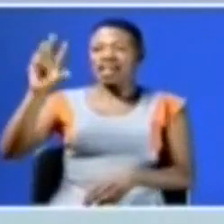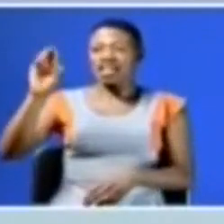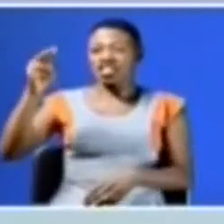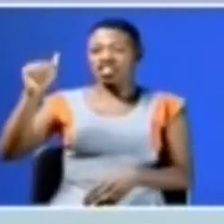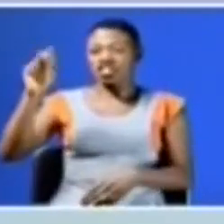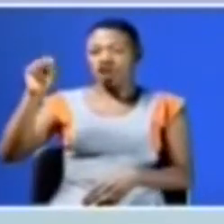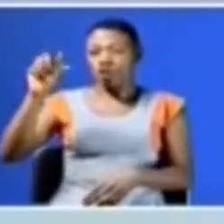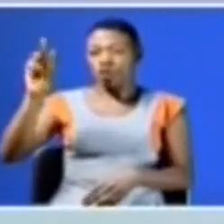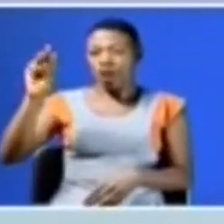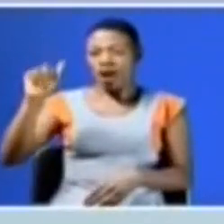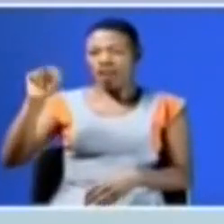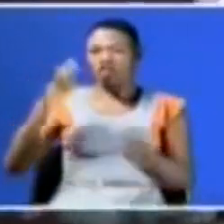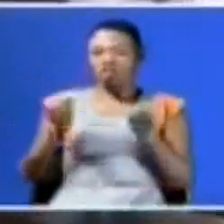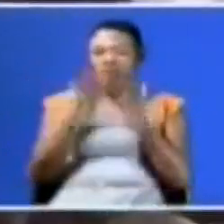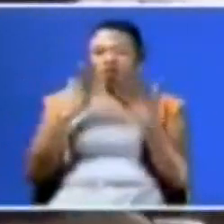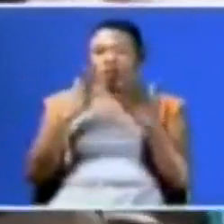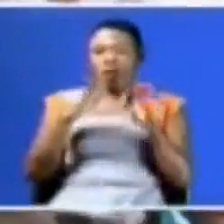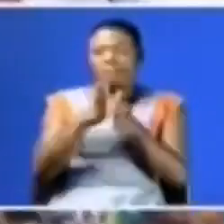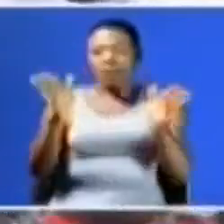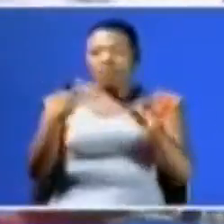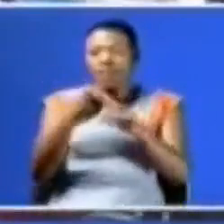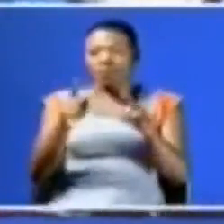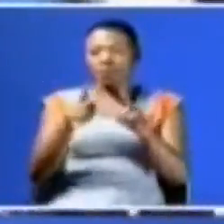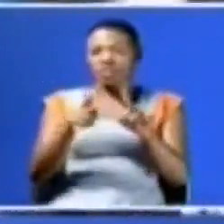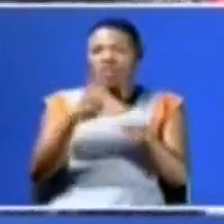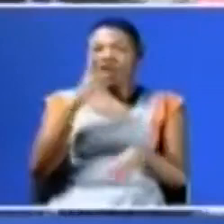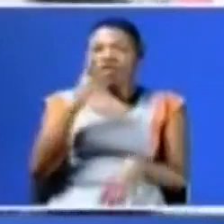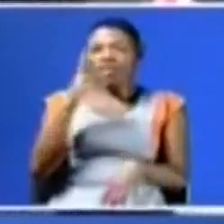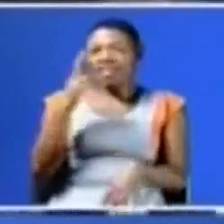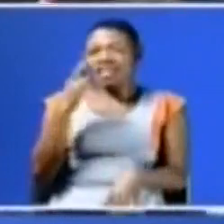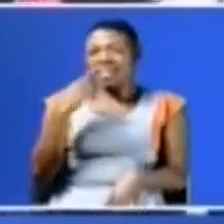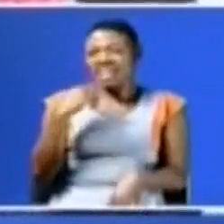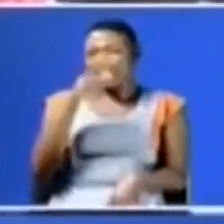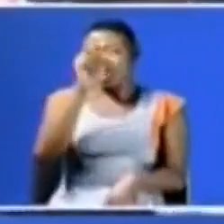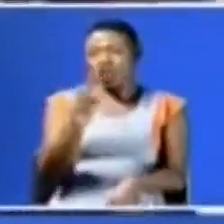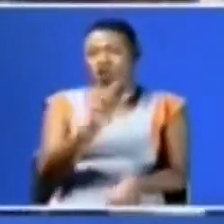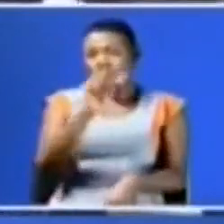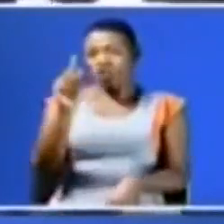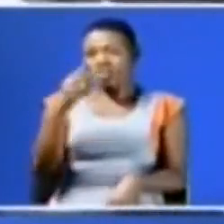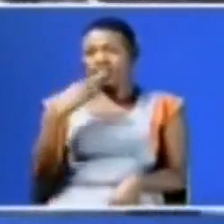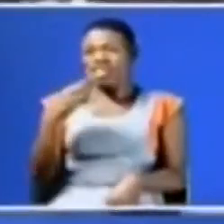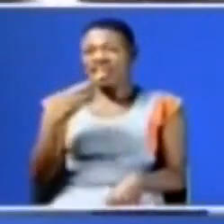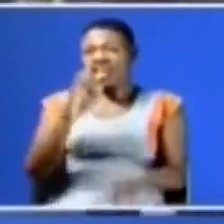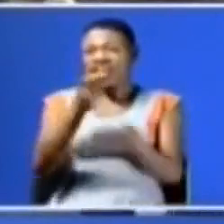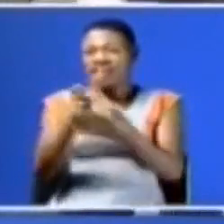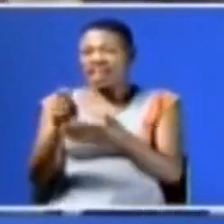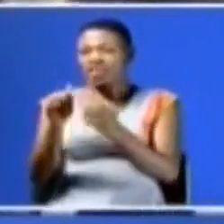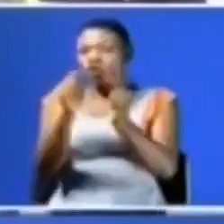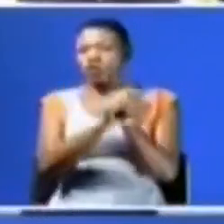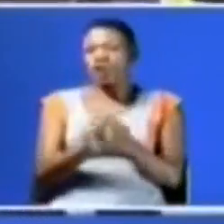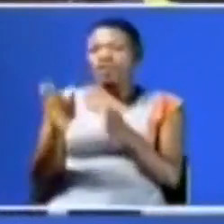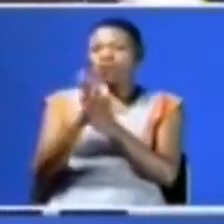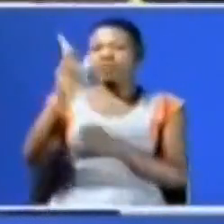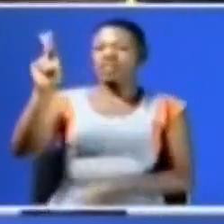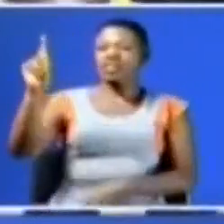barabarani. Mashirika hayo ikiwemo shirika la Msalaba Mwekundu na St. John's Ambulance yamesema kuwa mwandishi huyo pamoja na KTN wamekuwa